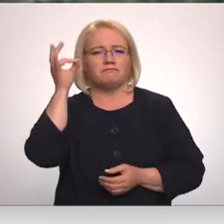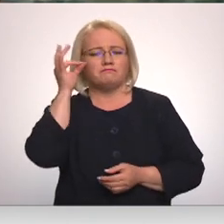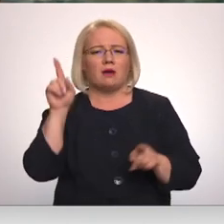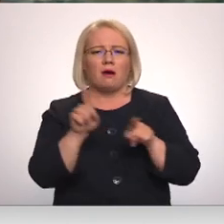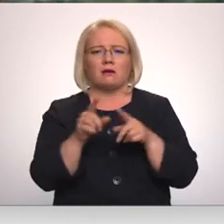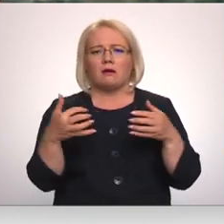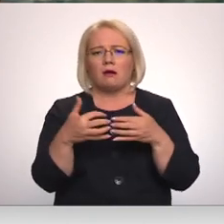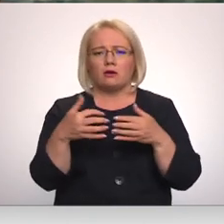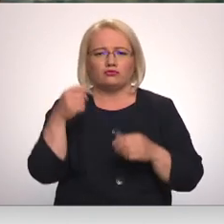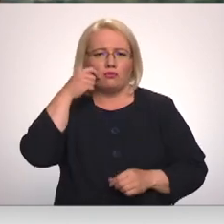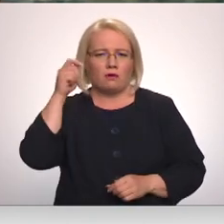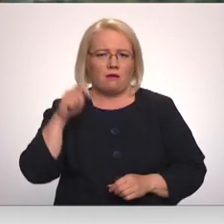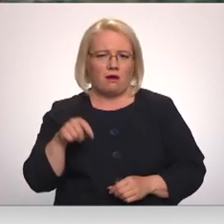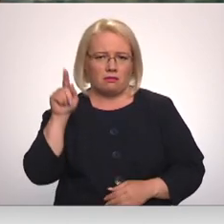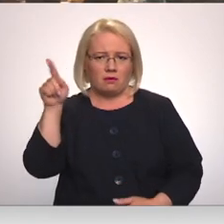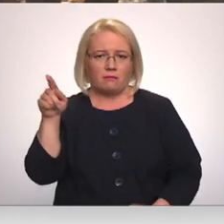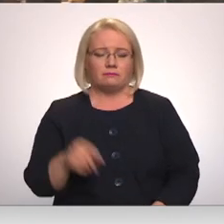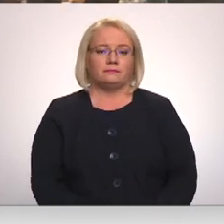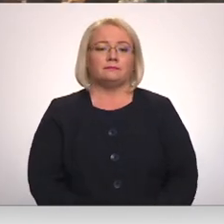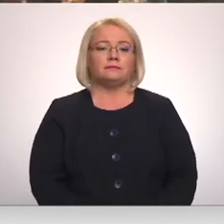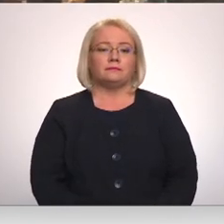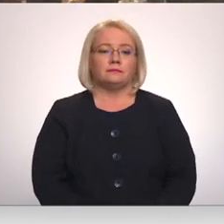to Vitas Anstrets reportāžā.